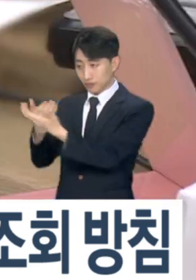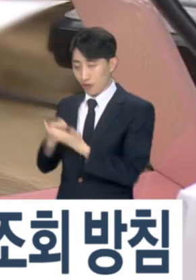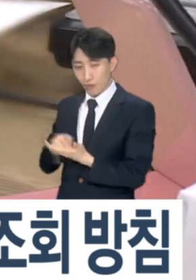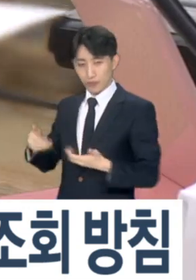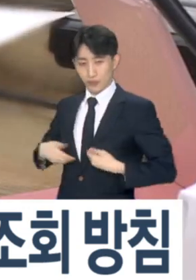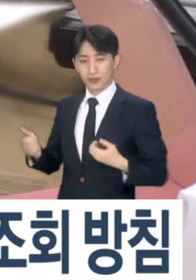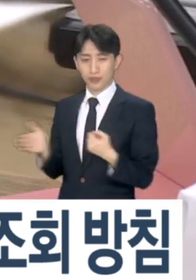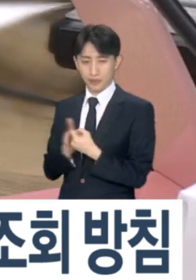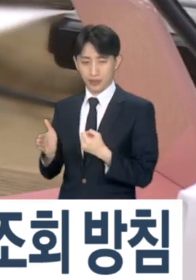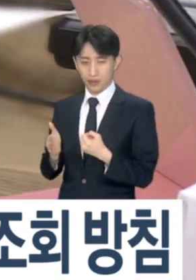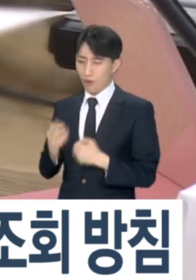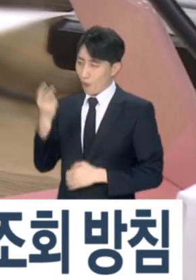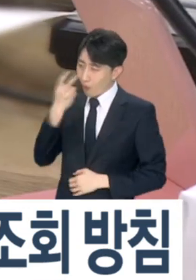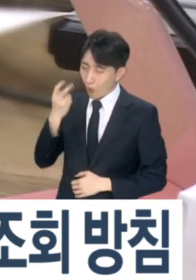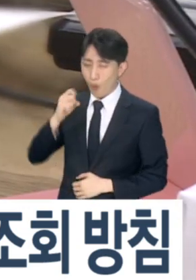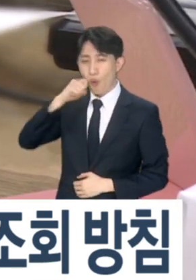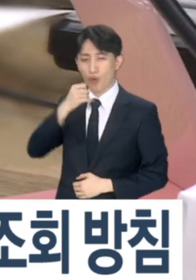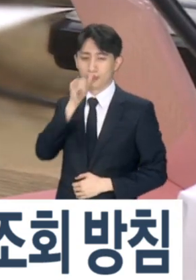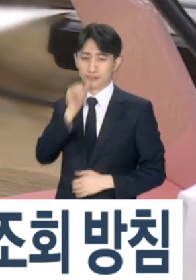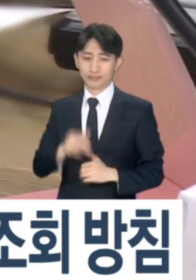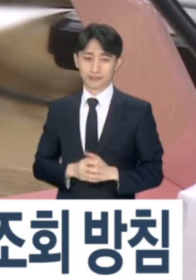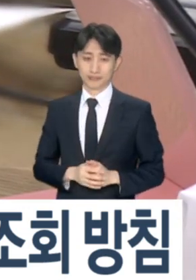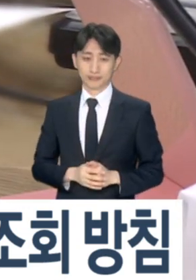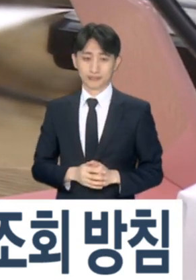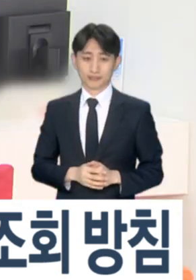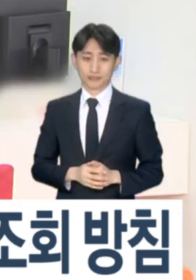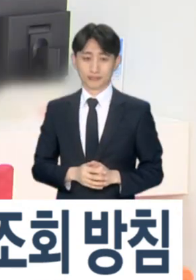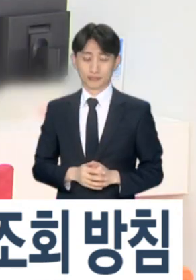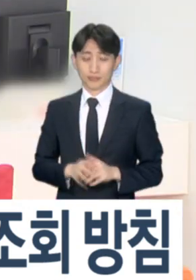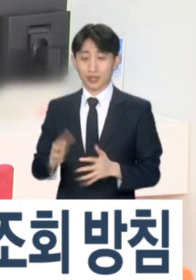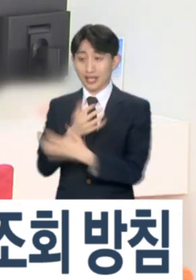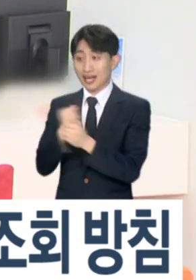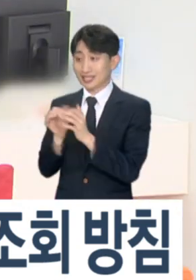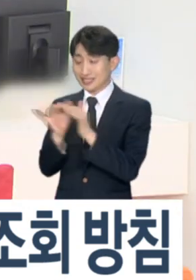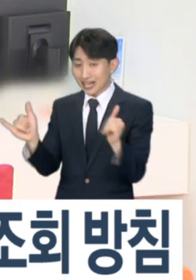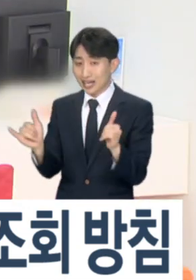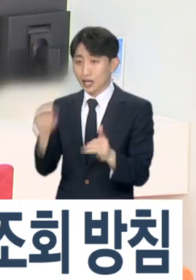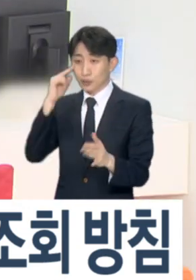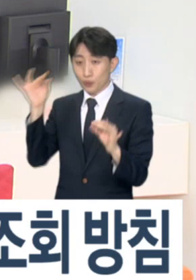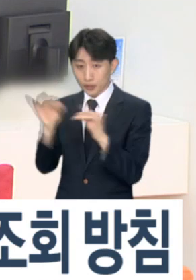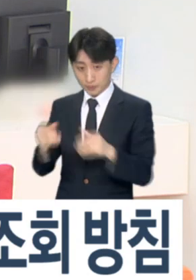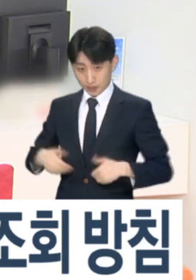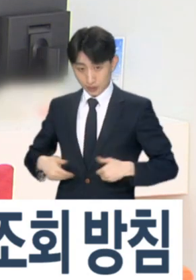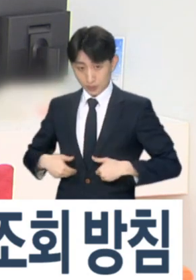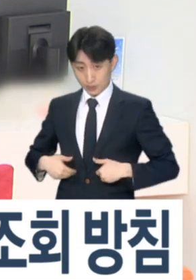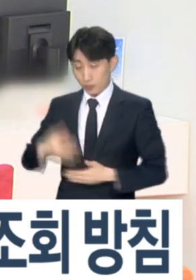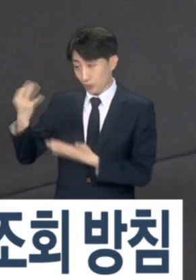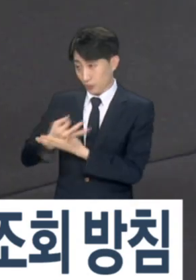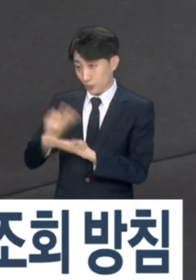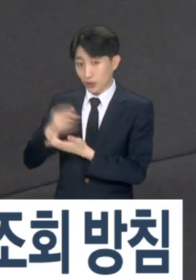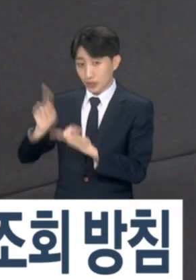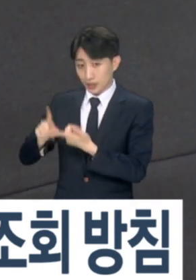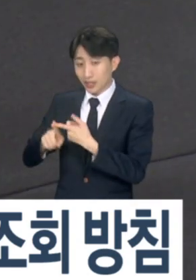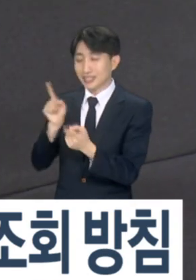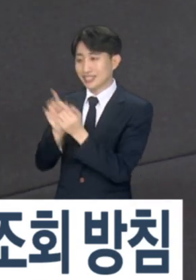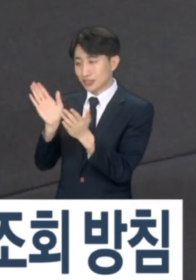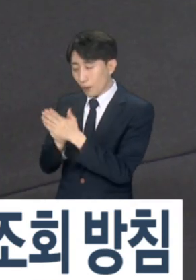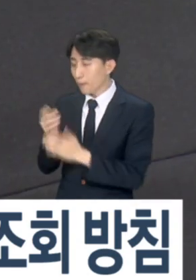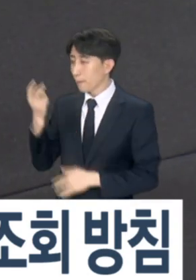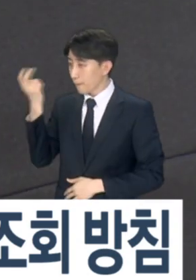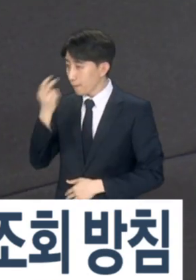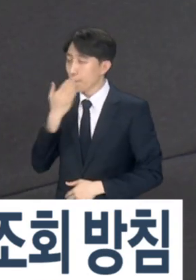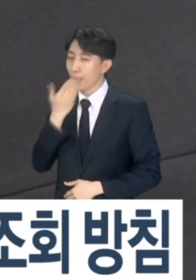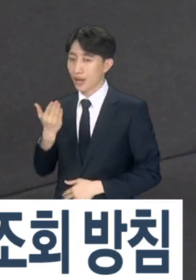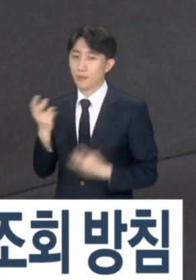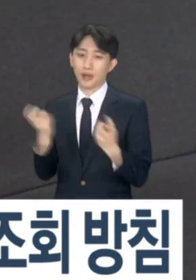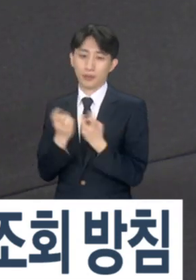한계가 있었습니다. 특별 인수심사에는 계약자의 동의를 받고 소득 상태 등을 보험사들이 직접 조회해보는 방식이 도입될